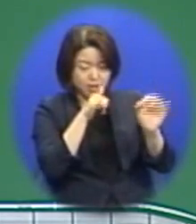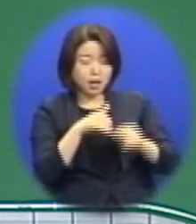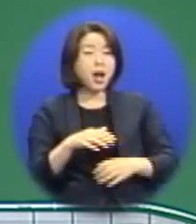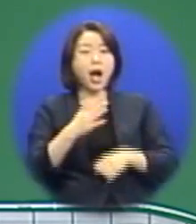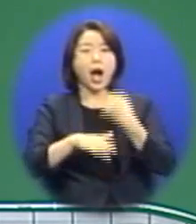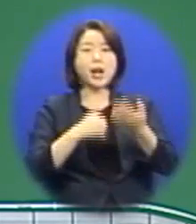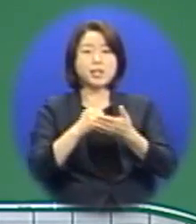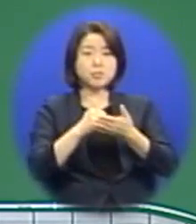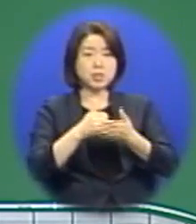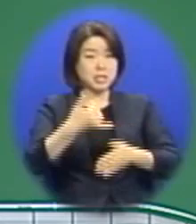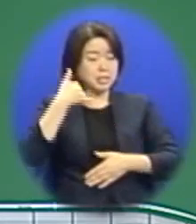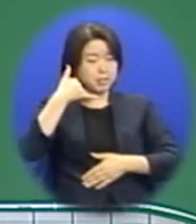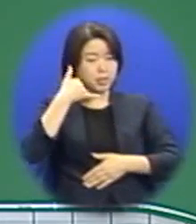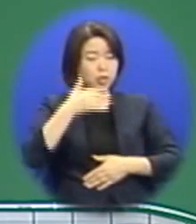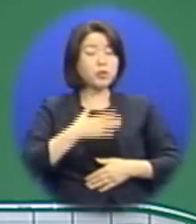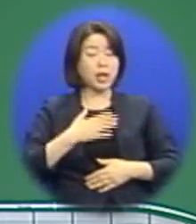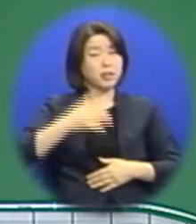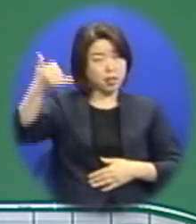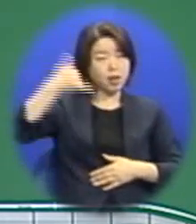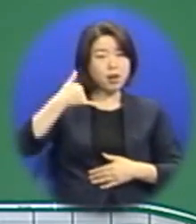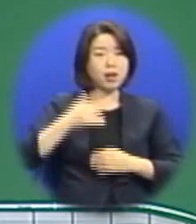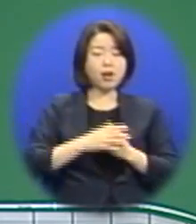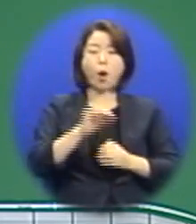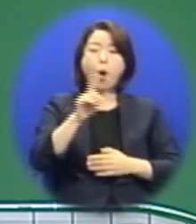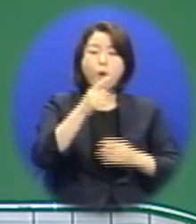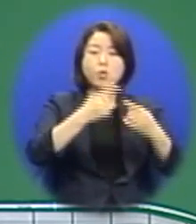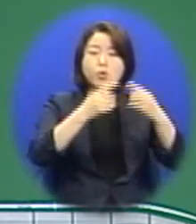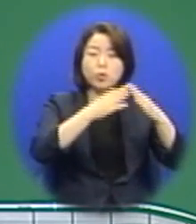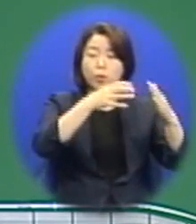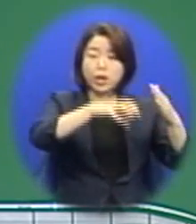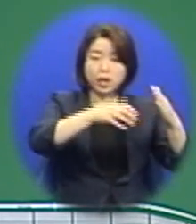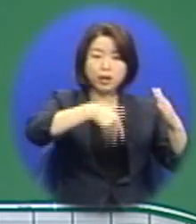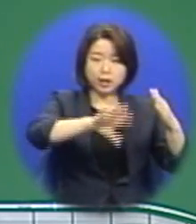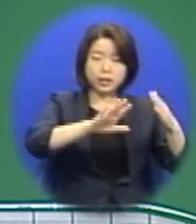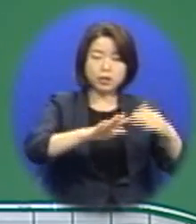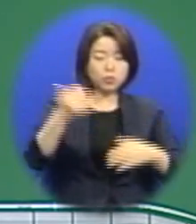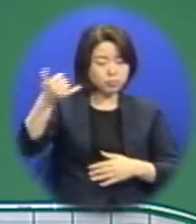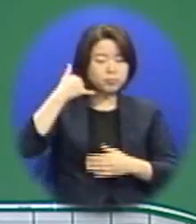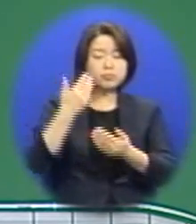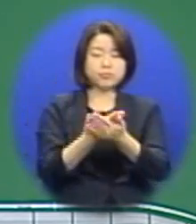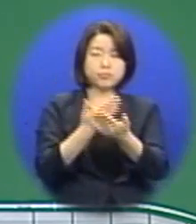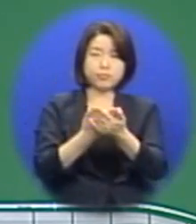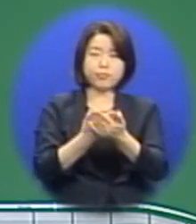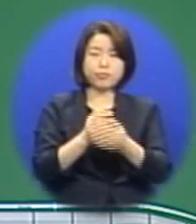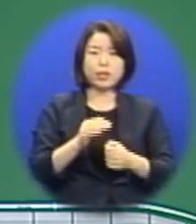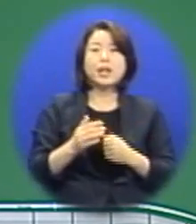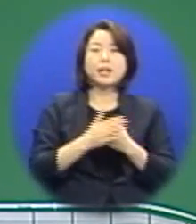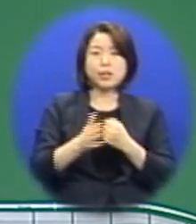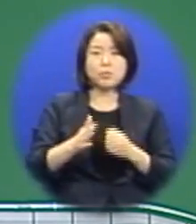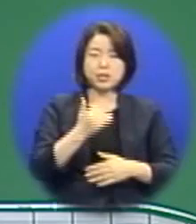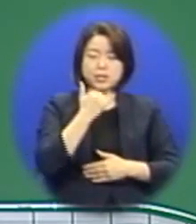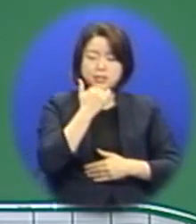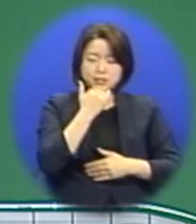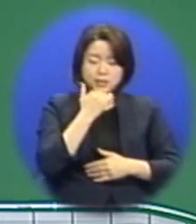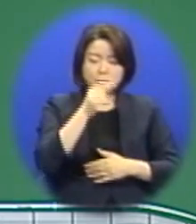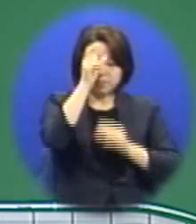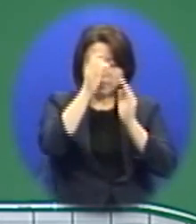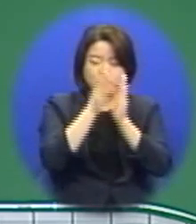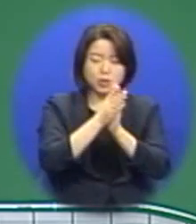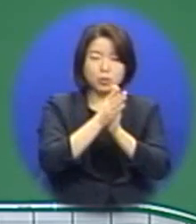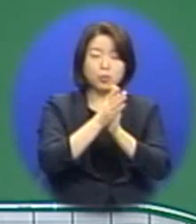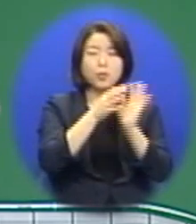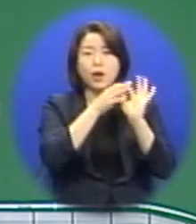전화기로 나에게 연락 주세요. 어느 교회로 가라고. 그리고는 저는 기도만 하면서 기다리기로.